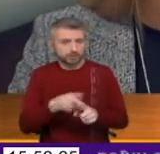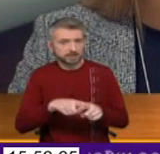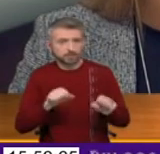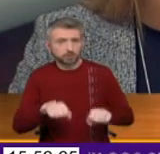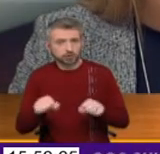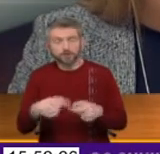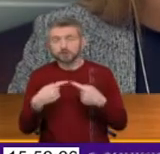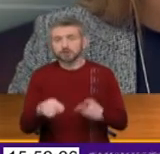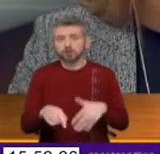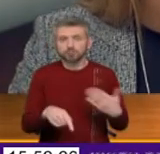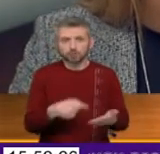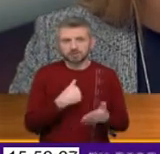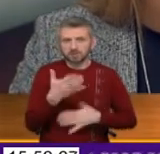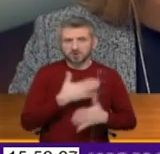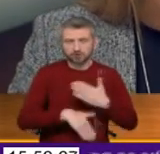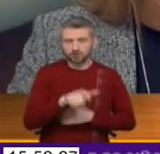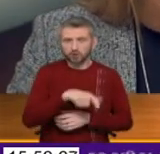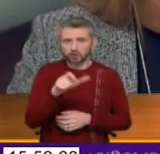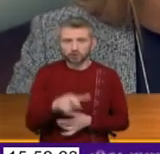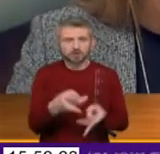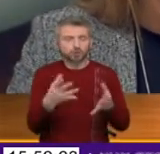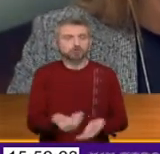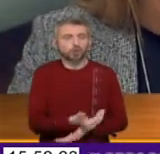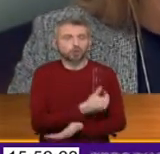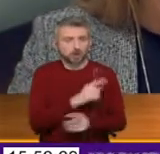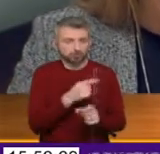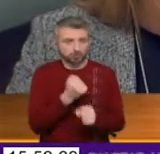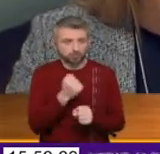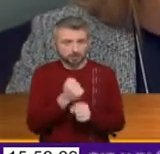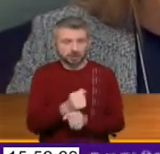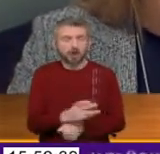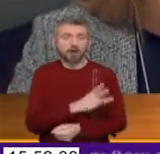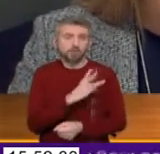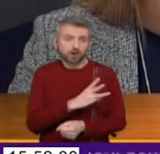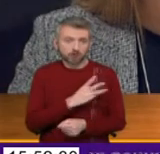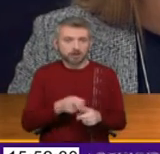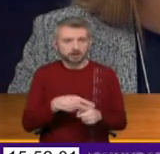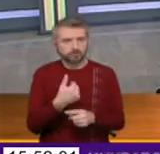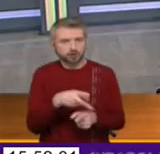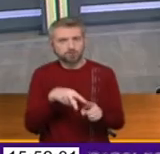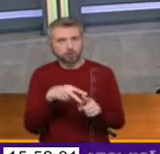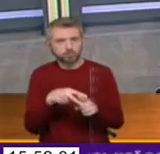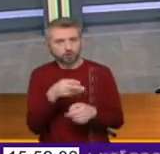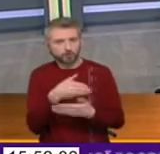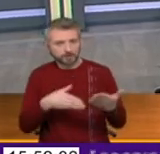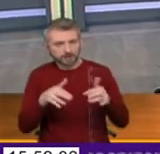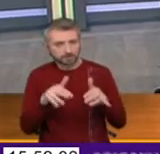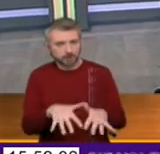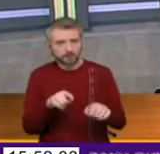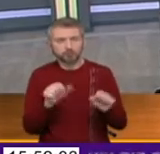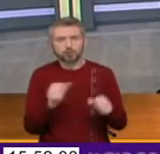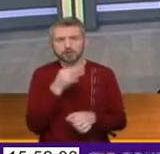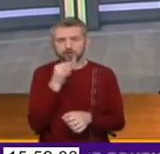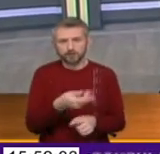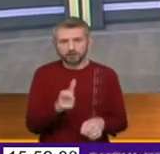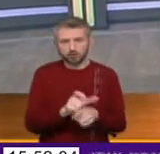іншого боку, мене це навіть порадувало, тому що люди просто хочуть вже щось робити, а бажання – це вже половина справи. І отут можна відповісти дуже